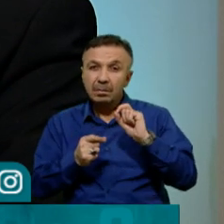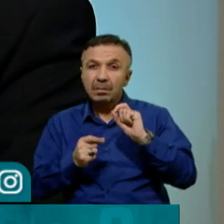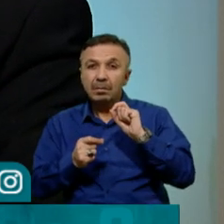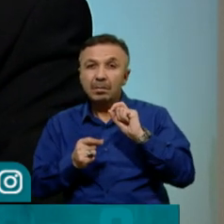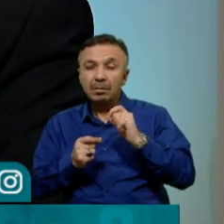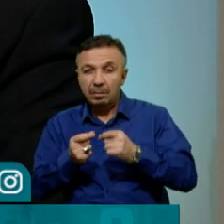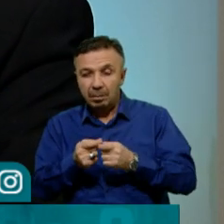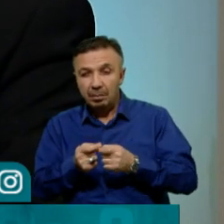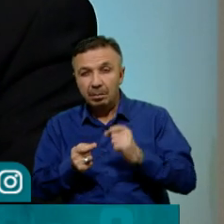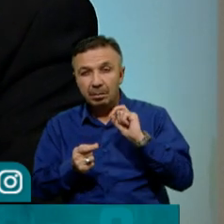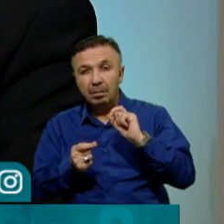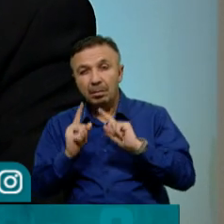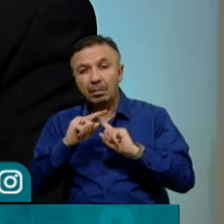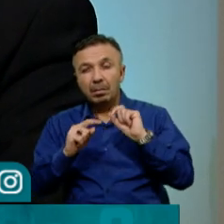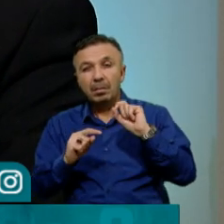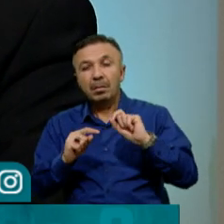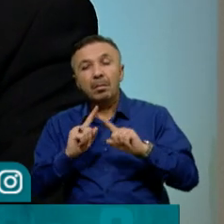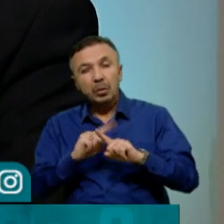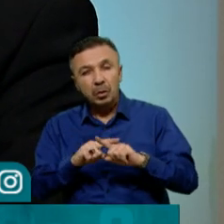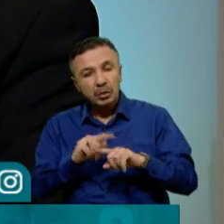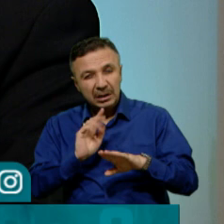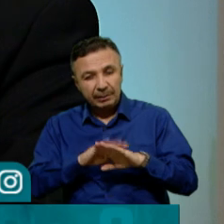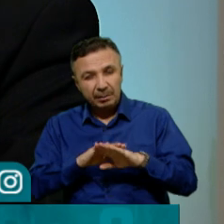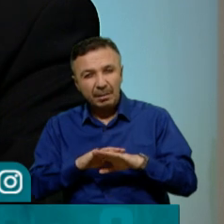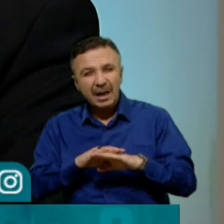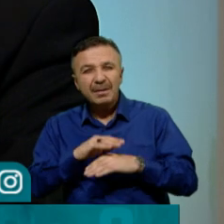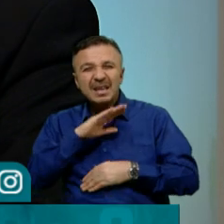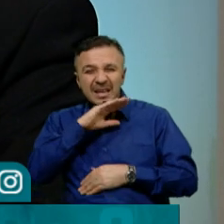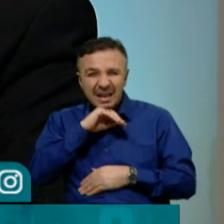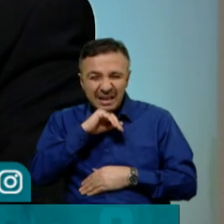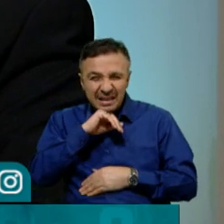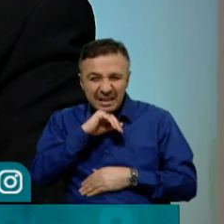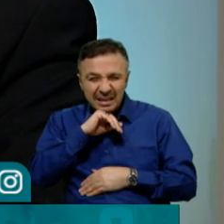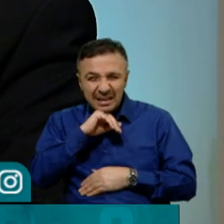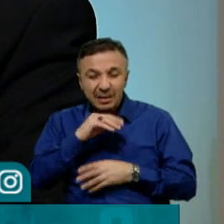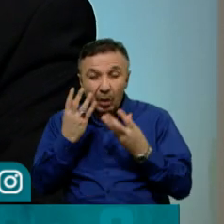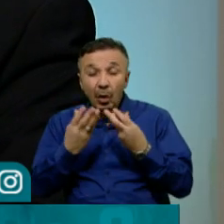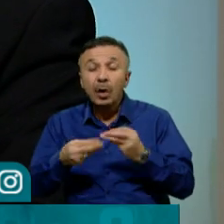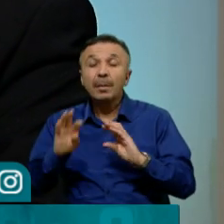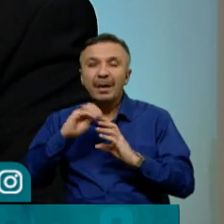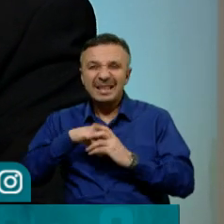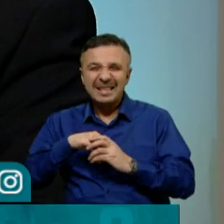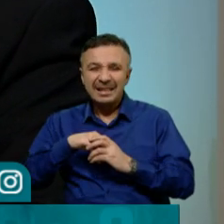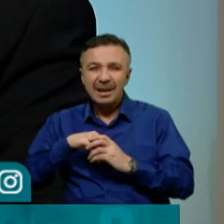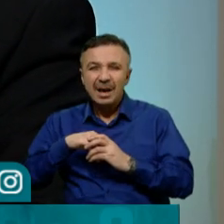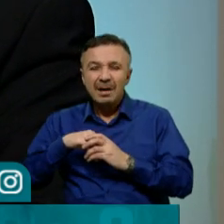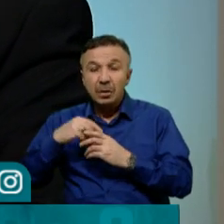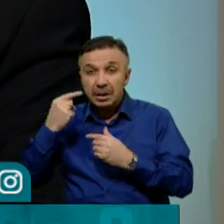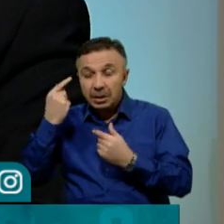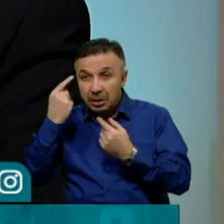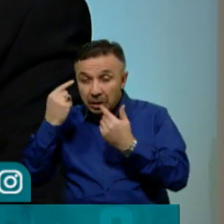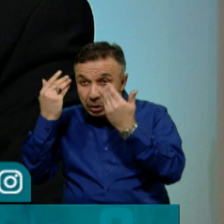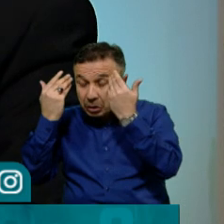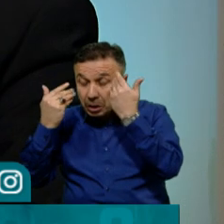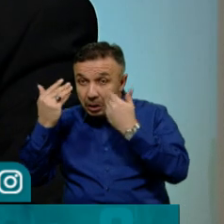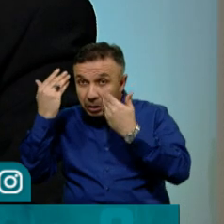özellikle belli bir yaştan sonra yüzde meydana gelen kırışıklıkların giderilmesi ile alakalı bir